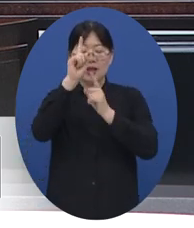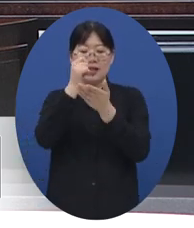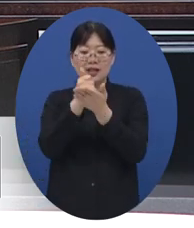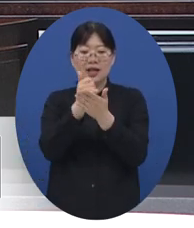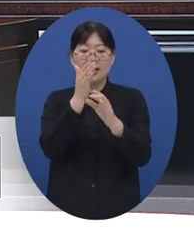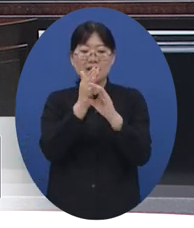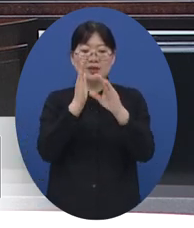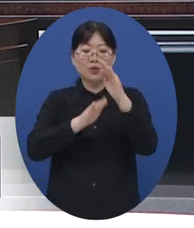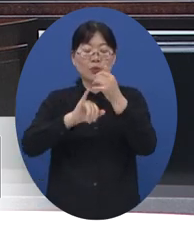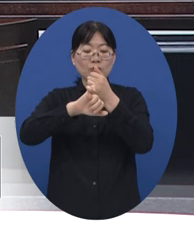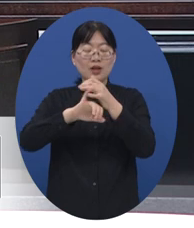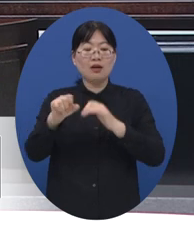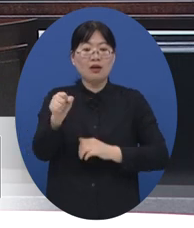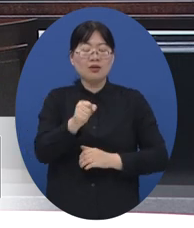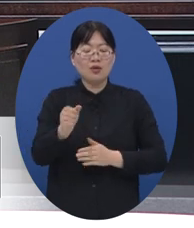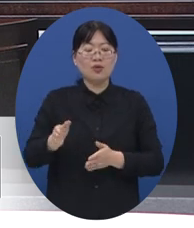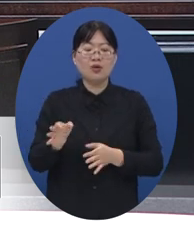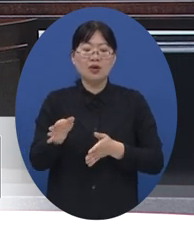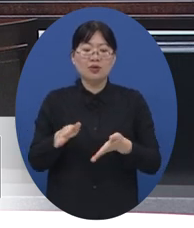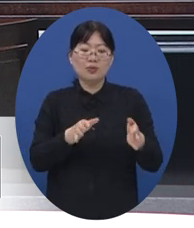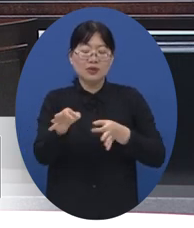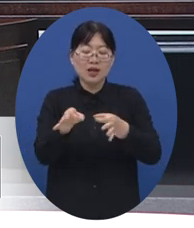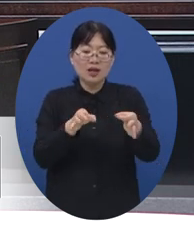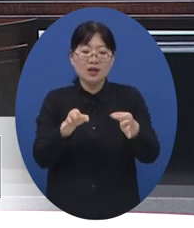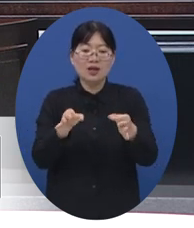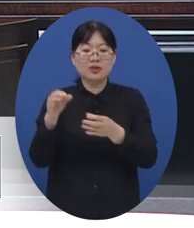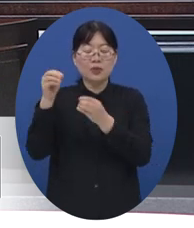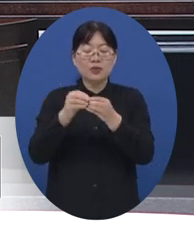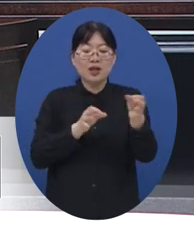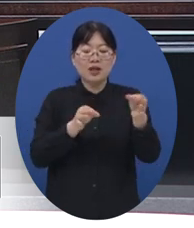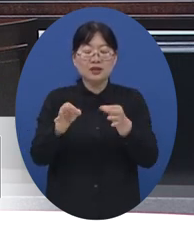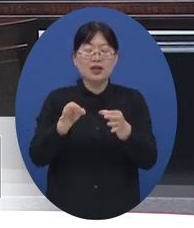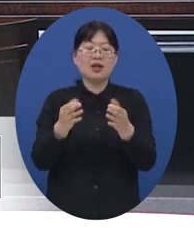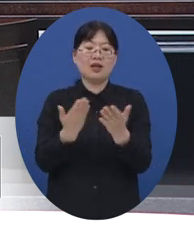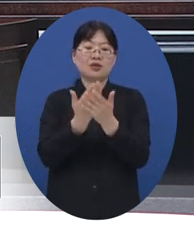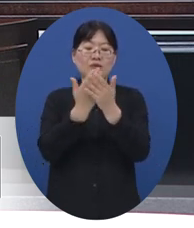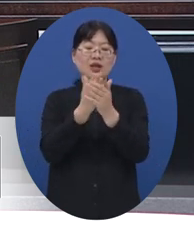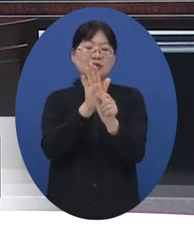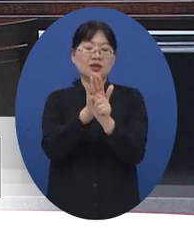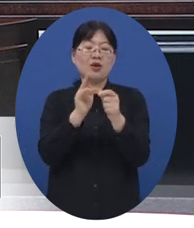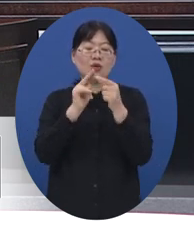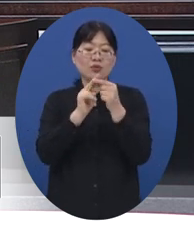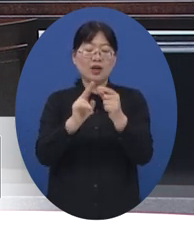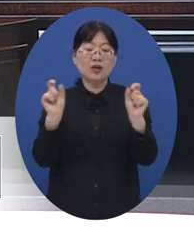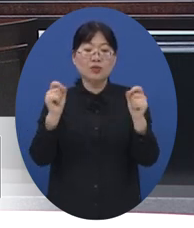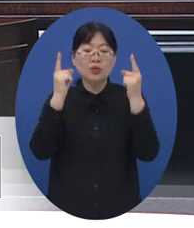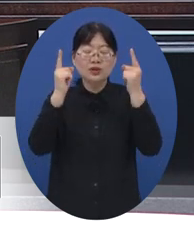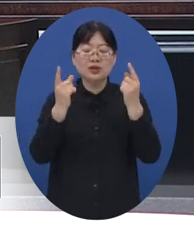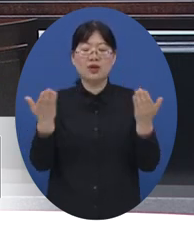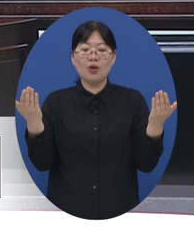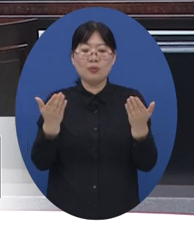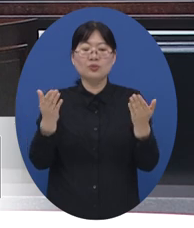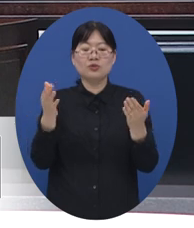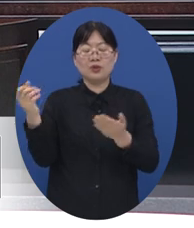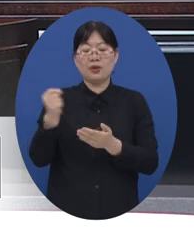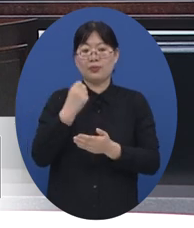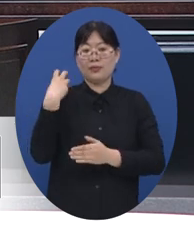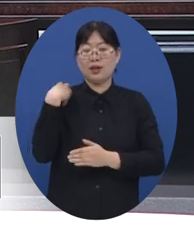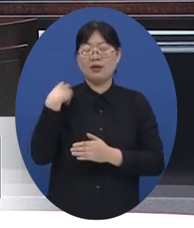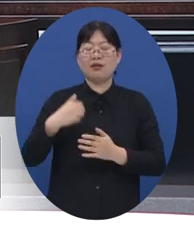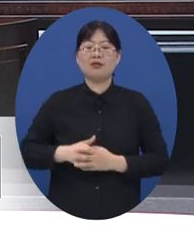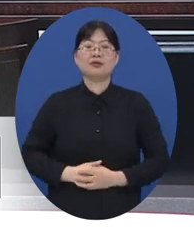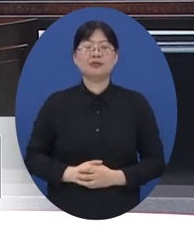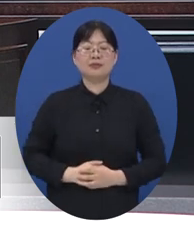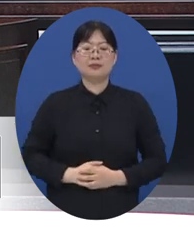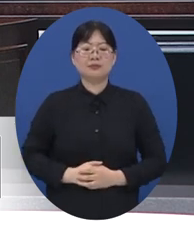이제 면 경우 돌 4 의 핵심 공약으로 골목 상권과 전통시장 활성화 지원과 더불어 경기 지역 화폐 관련 업무를 맡게 됩니다